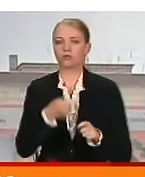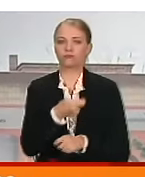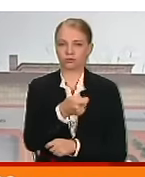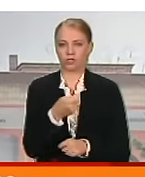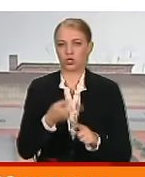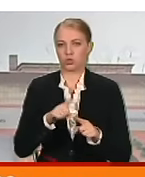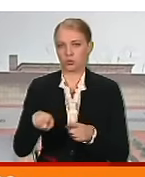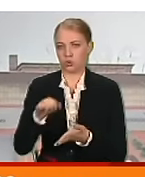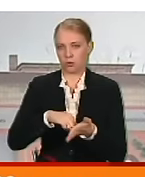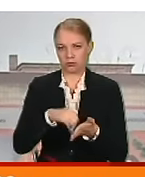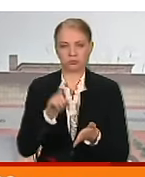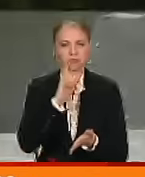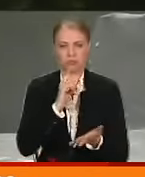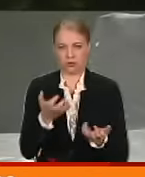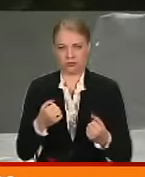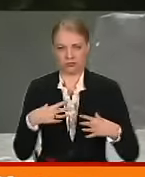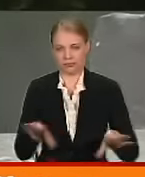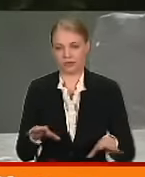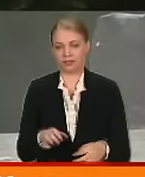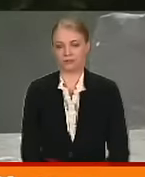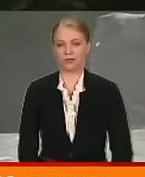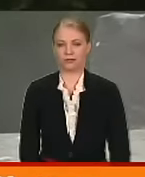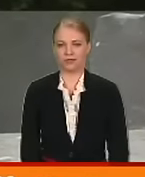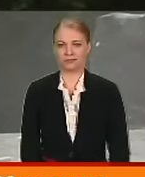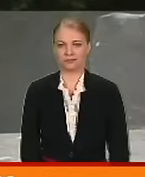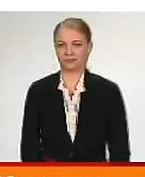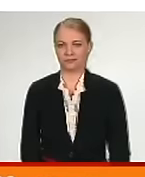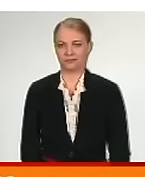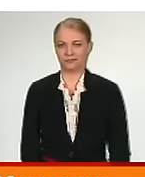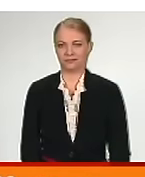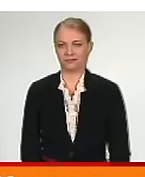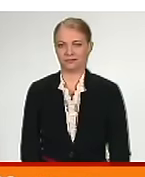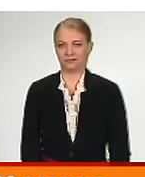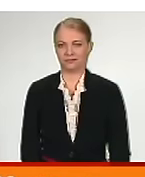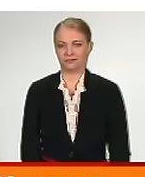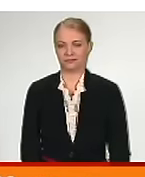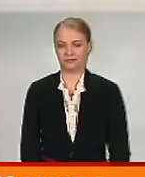з цього приводу поки не отримували. Ігор Левинок, Микола Авдієнко, програма «Вікна», СТБ.